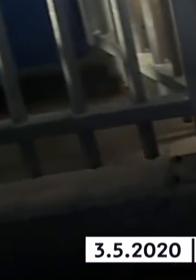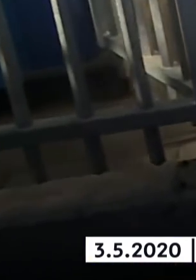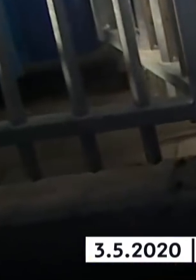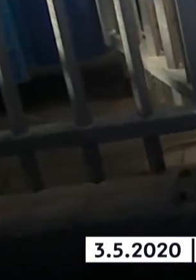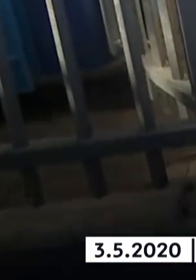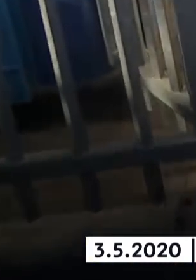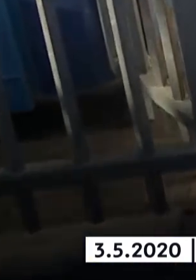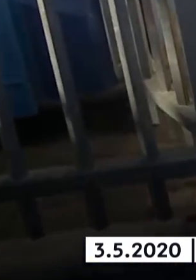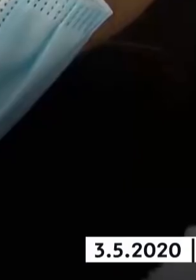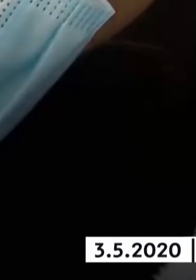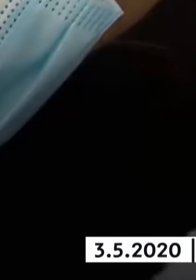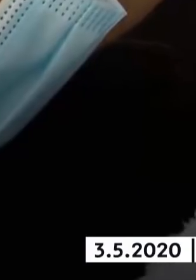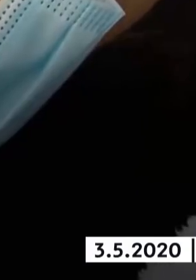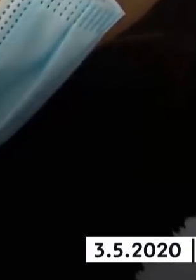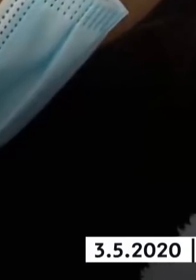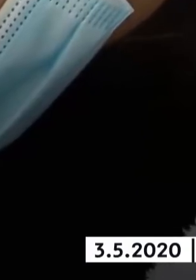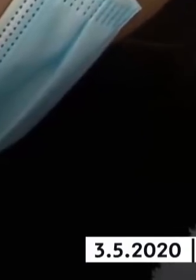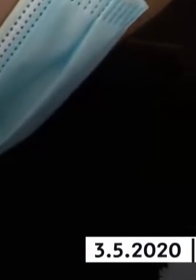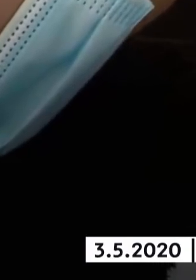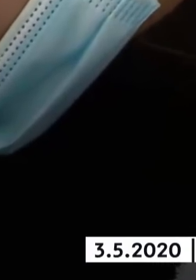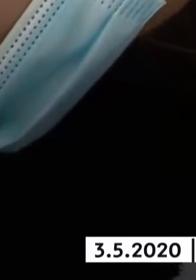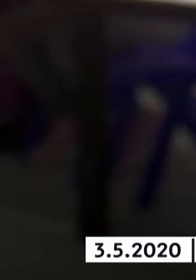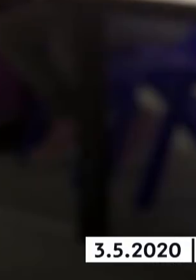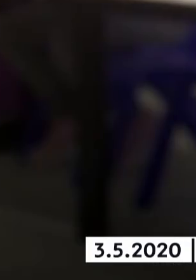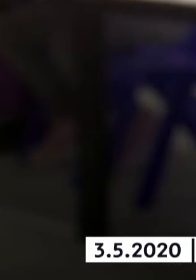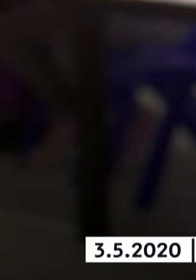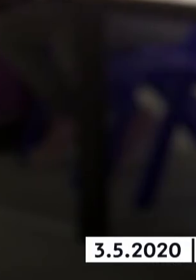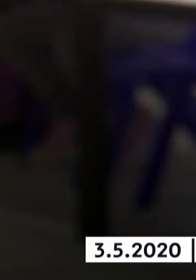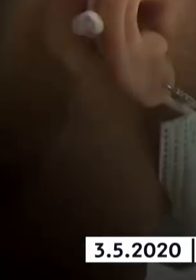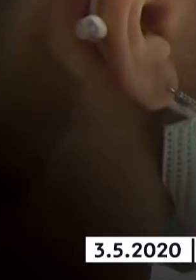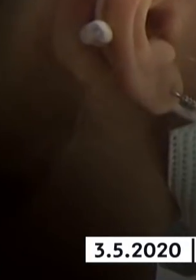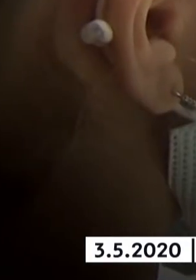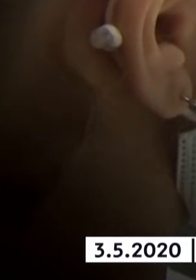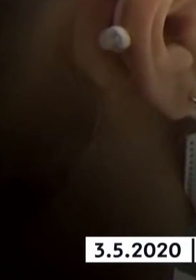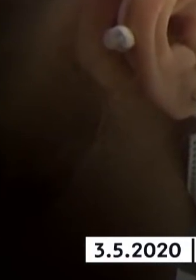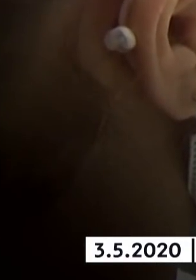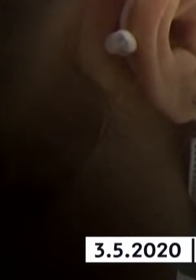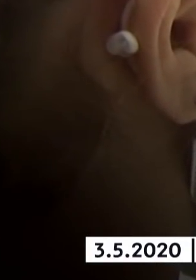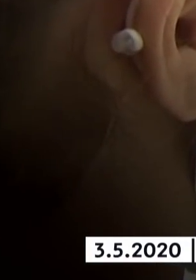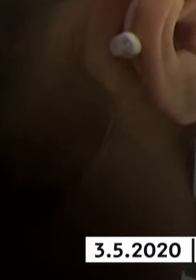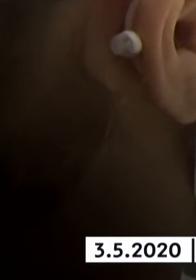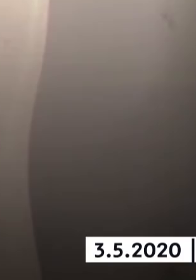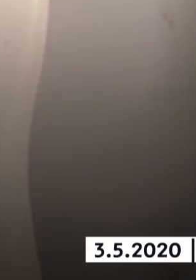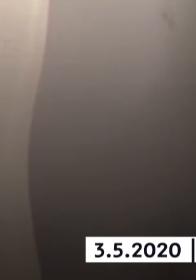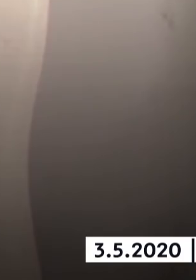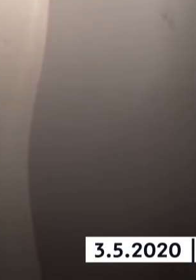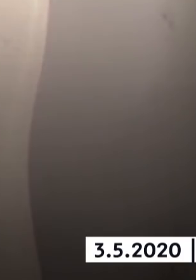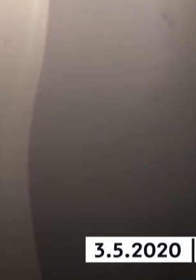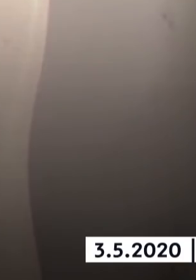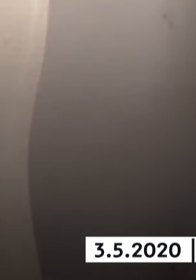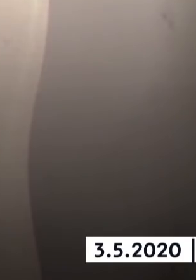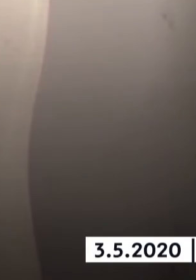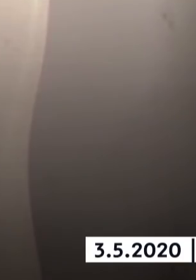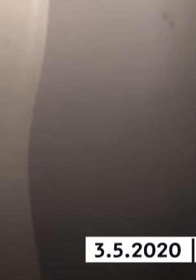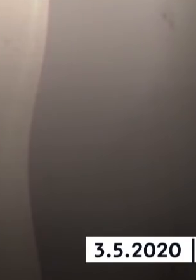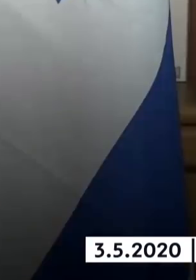החזרה ללימודים. אסור היה למורים לחבק אותנו. נוכחות דלילה בכיתות, כמה מהרשויות המקומיות סרבו לפתוח